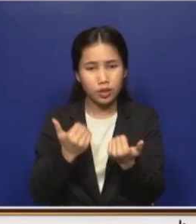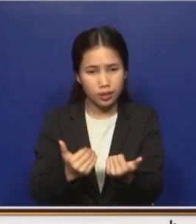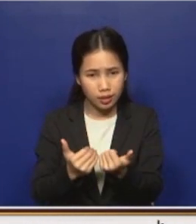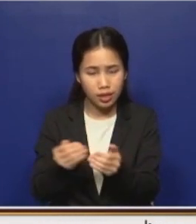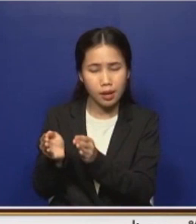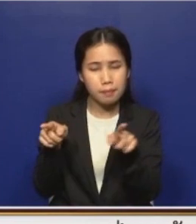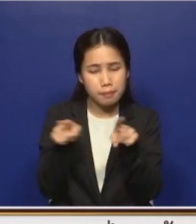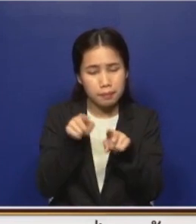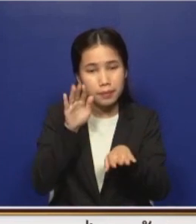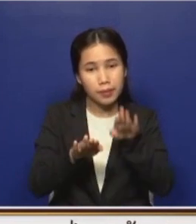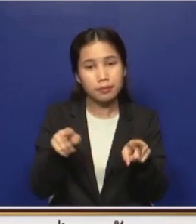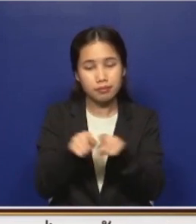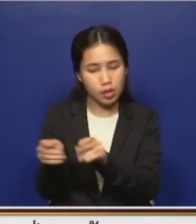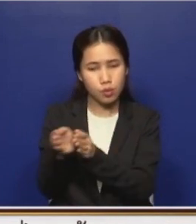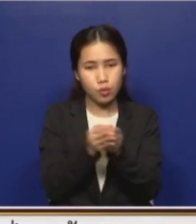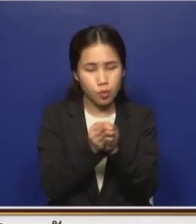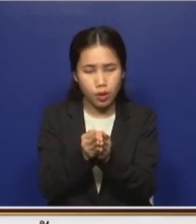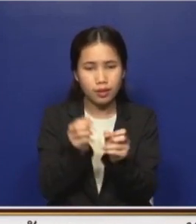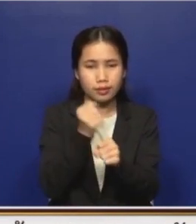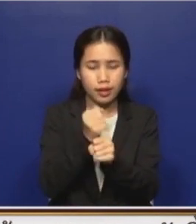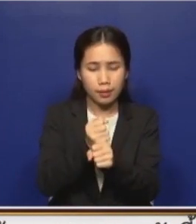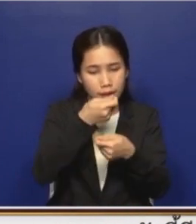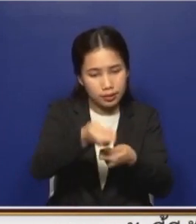ตรงนี้ไปอีกอันนึงนะครับ